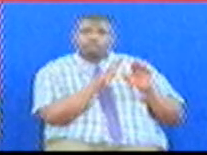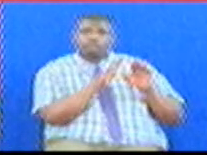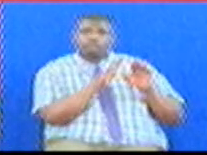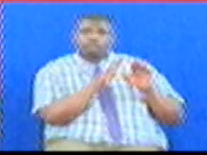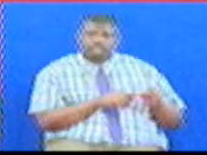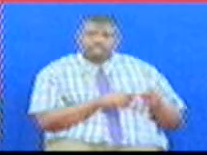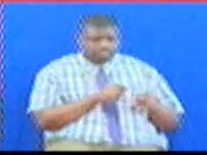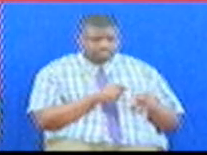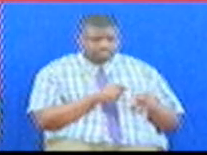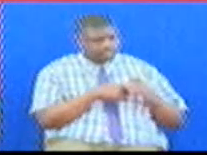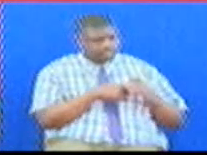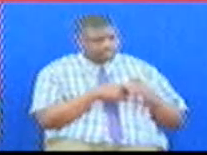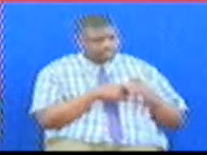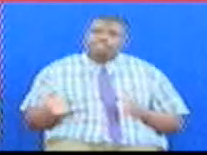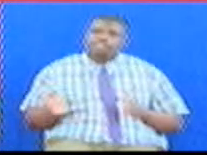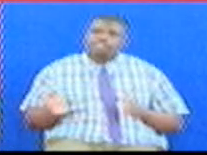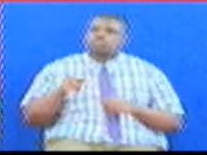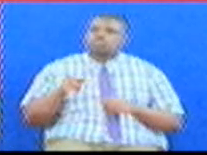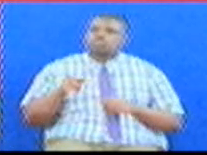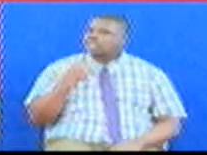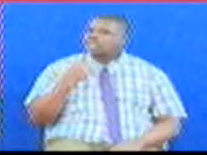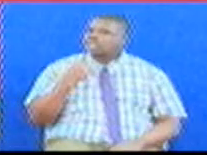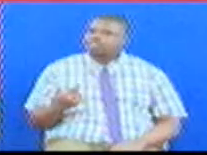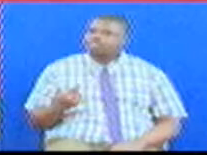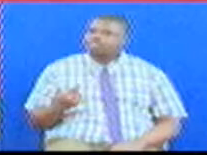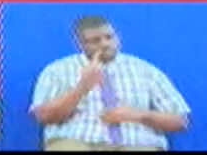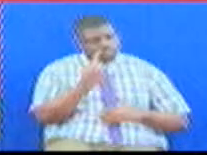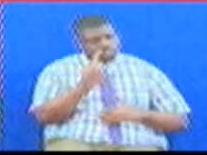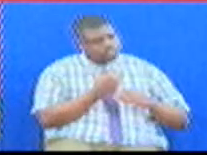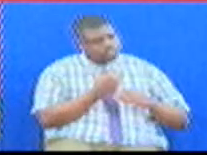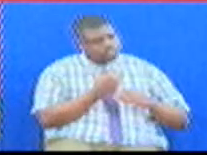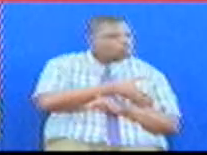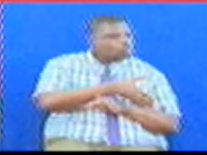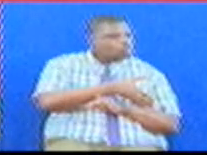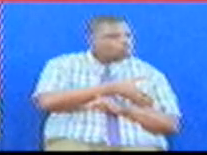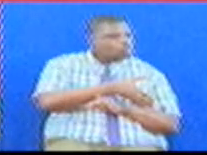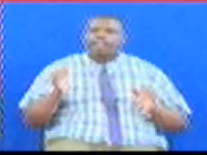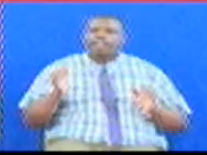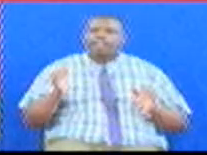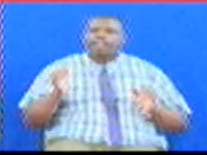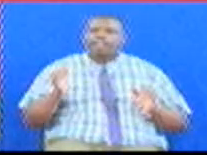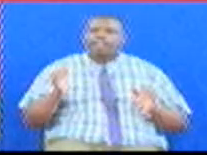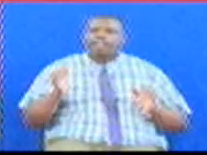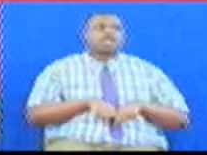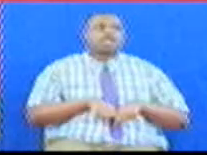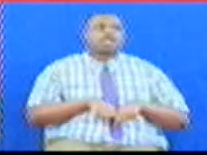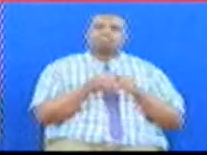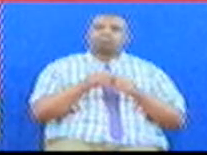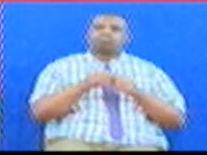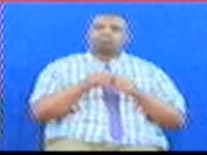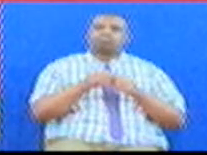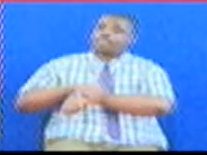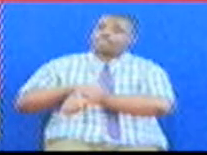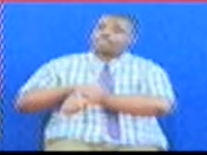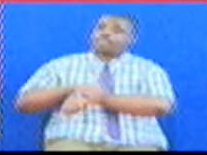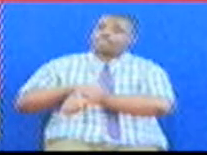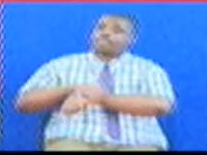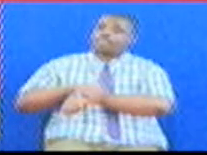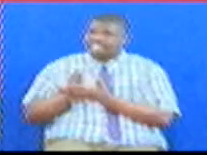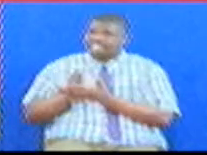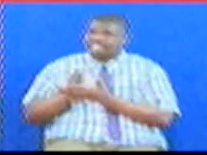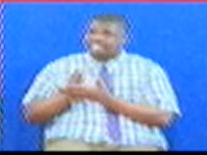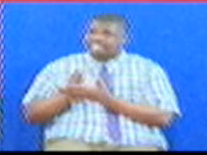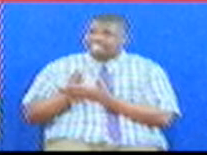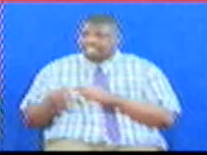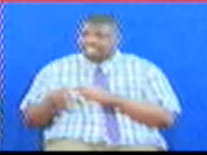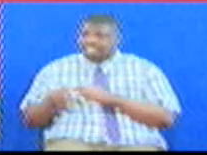kwenye hifadhi. Sasa huku unasema mifugo ikiingia kwenye hifadhi inaenda kuharibu, ukiukamata wakati kesi inaendelea mifugo